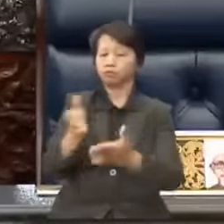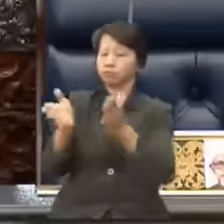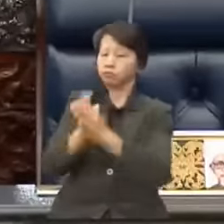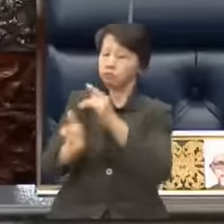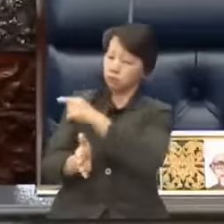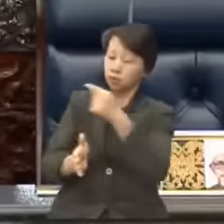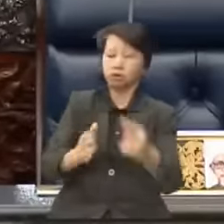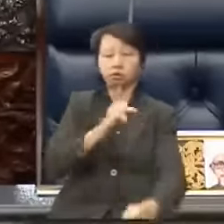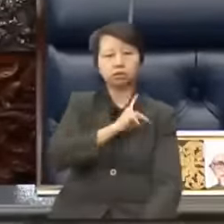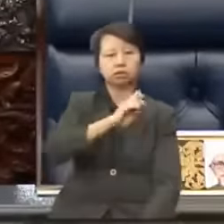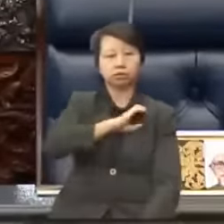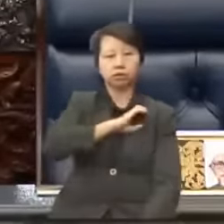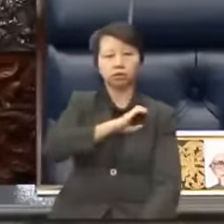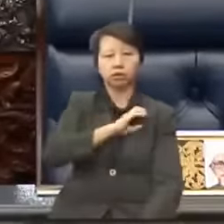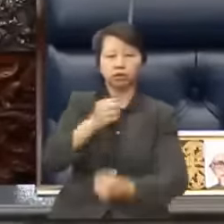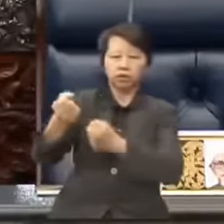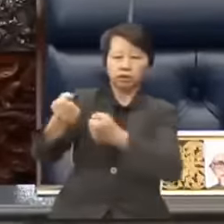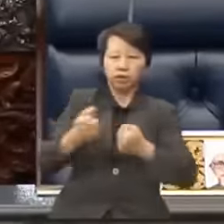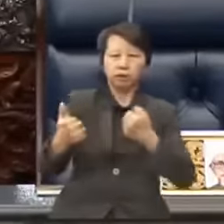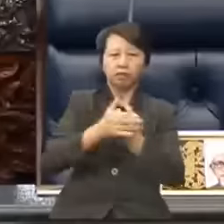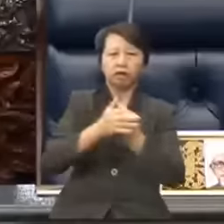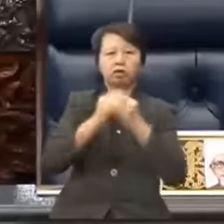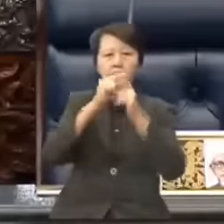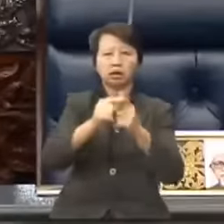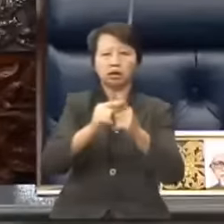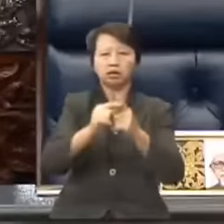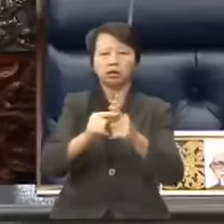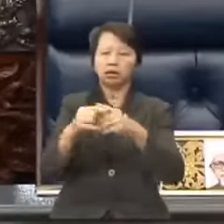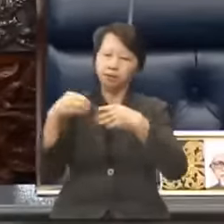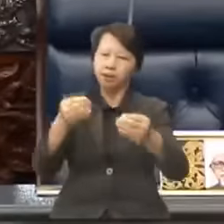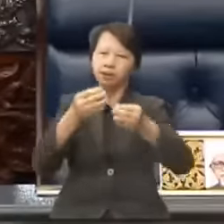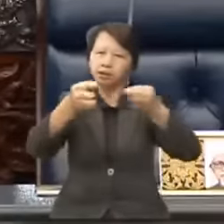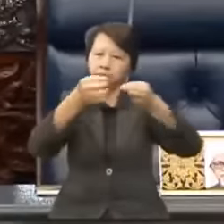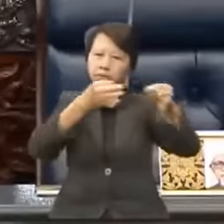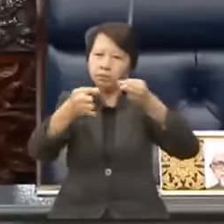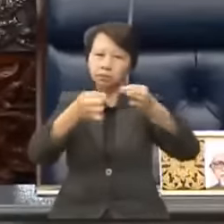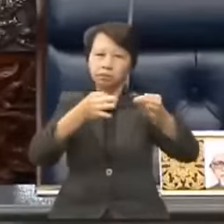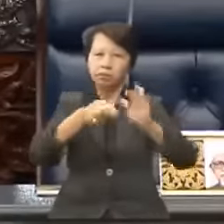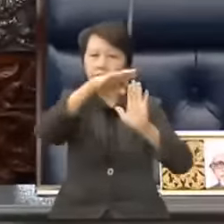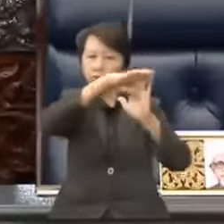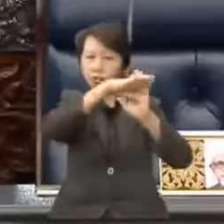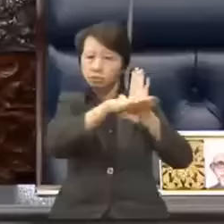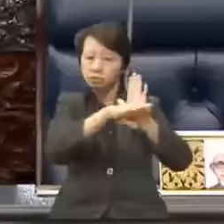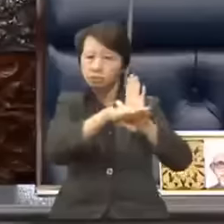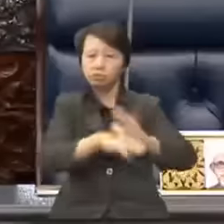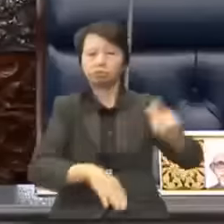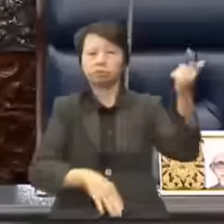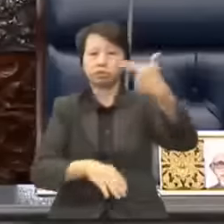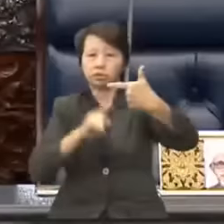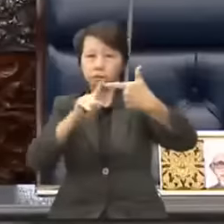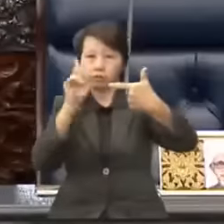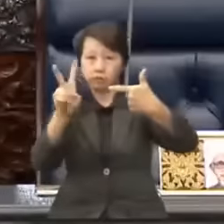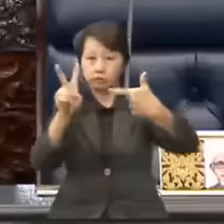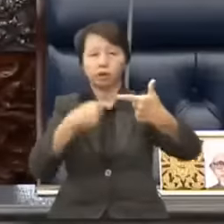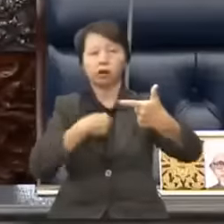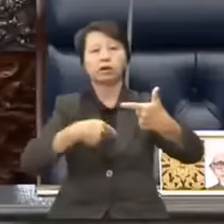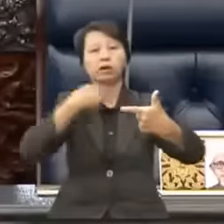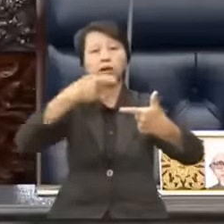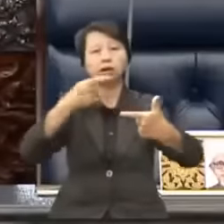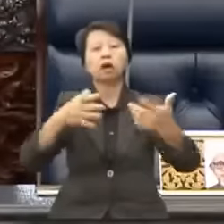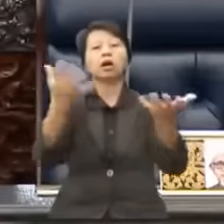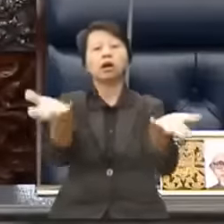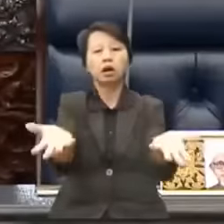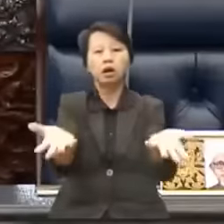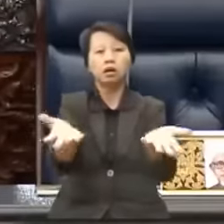supaya ketua polis tarik balik kenyataan itu danberikan penjelasan secara terperinci yang keduanya Saya nak tahu tentang